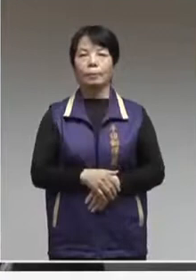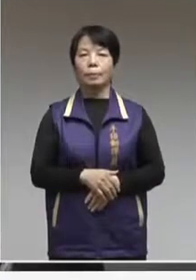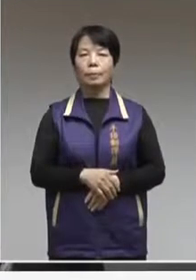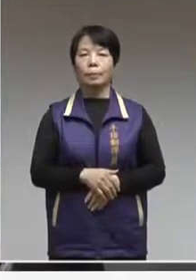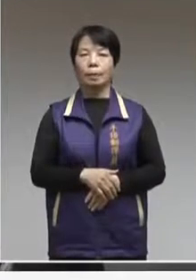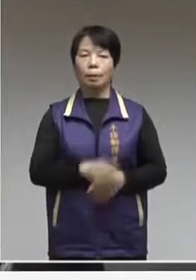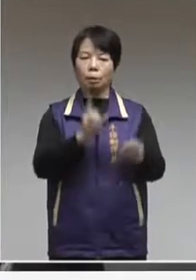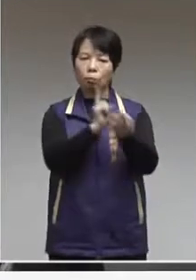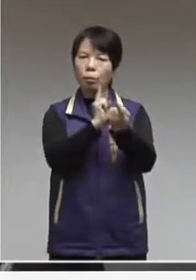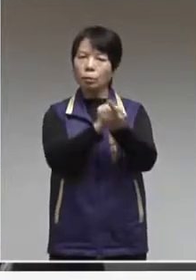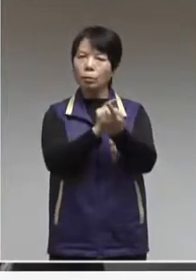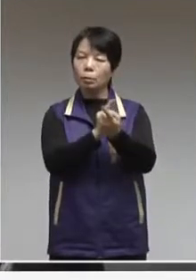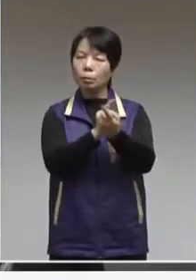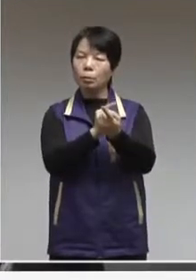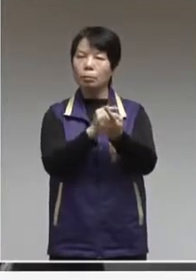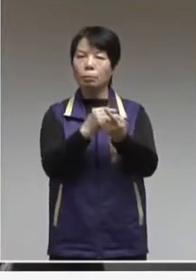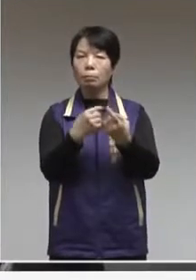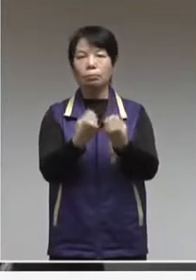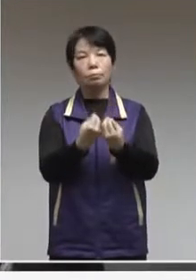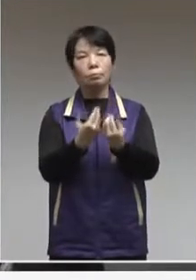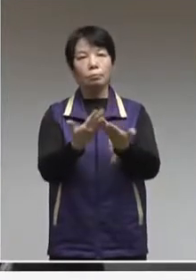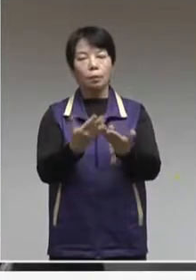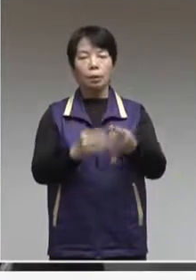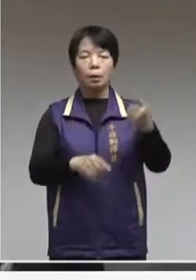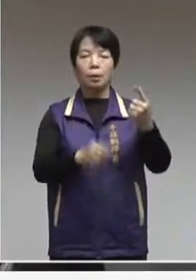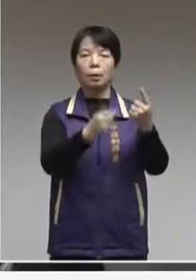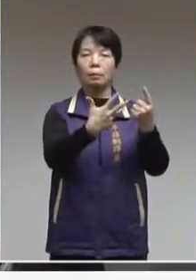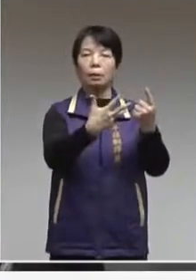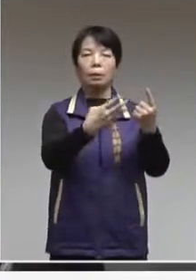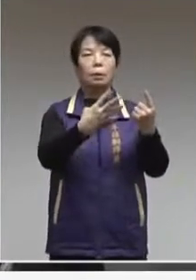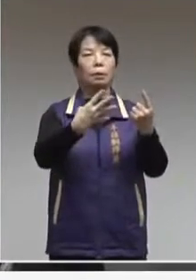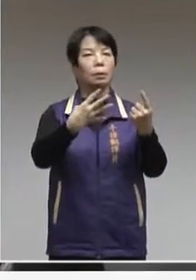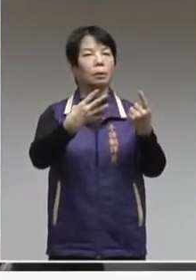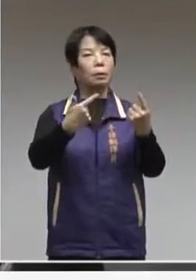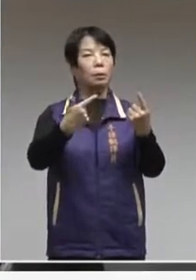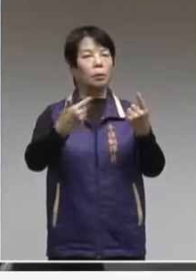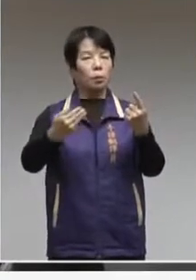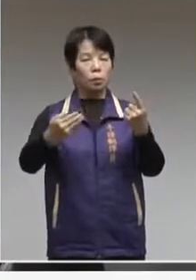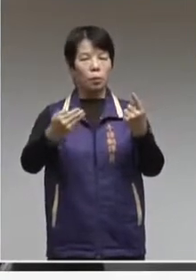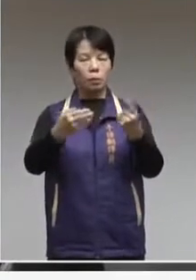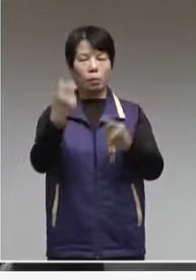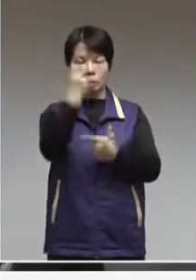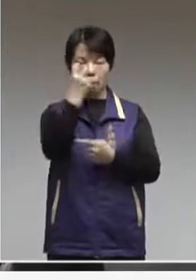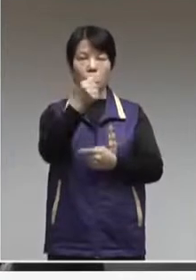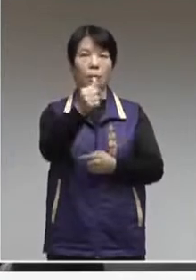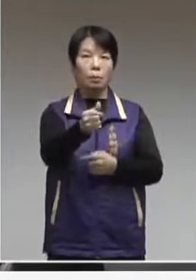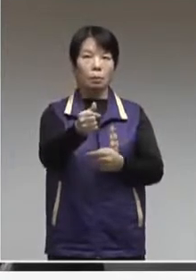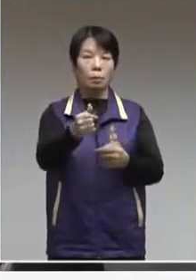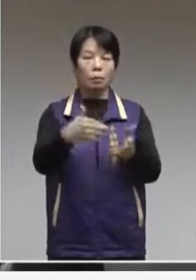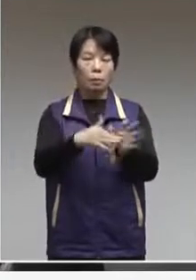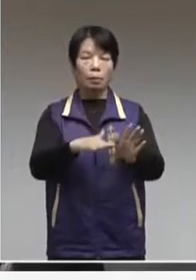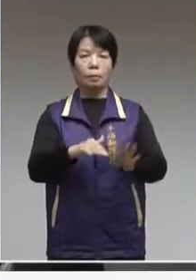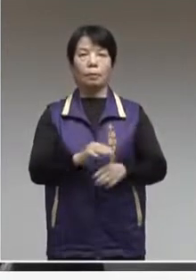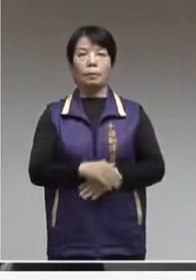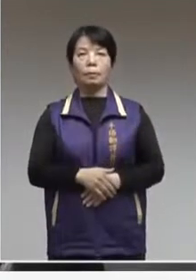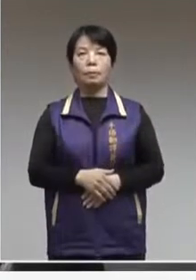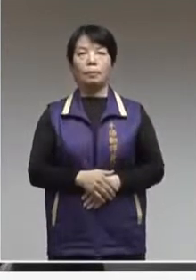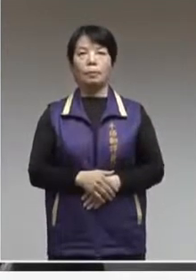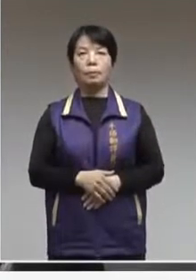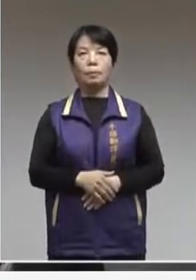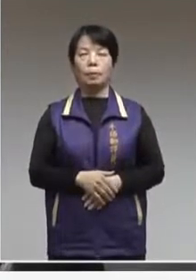对面的接触之下呢，那后来按18469确诊了之后，那这个事情，那这